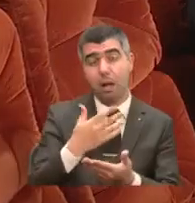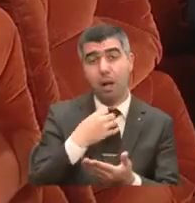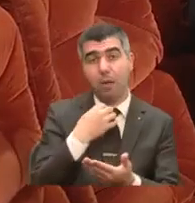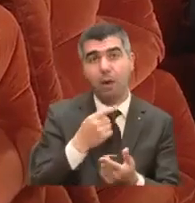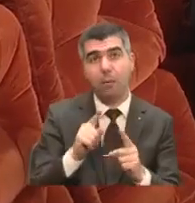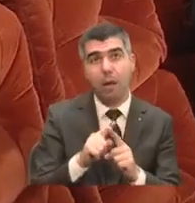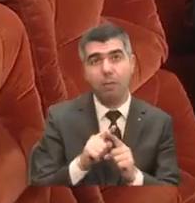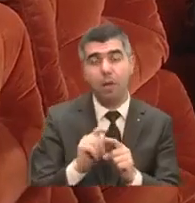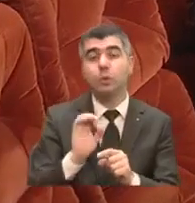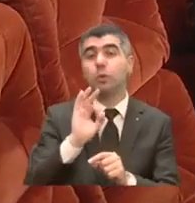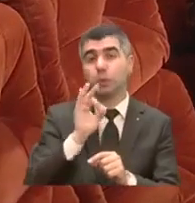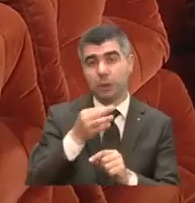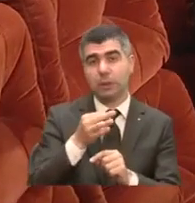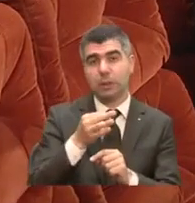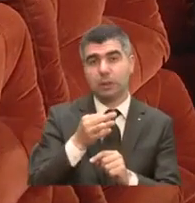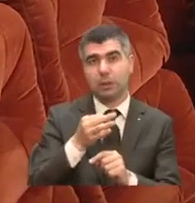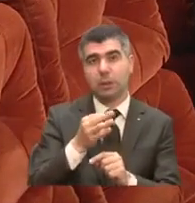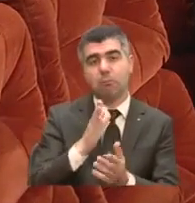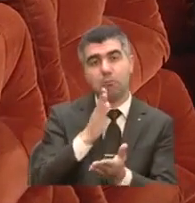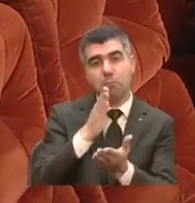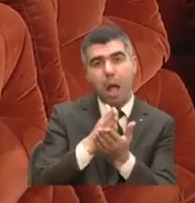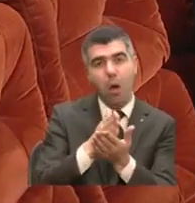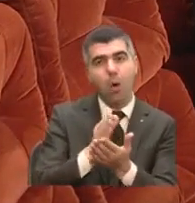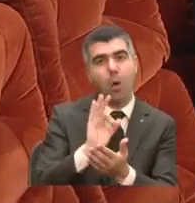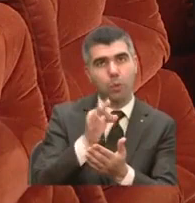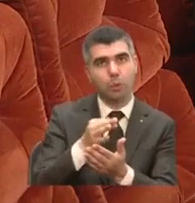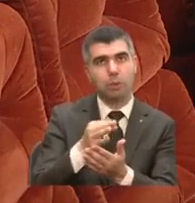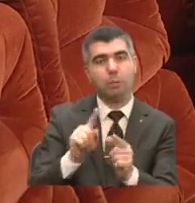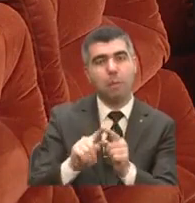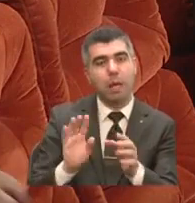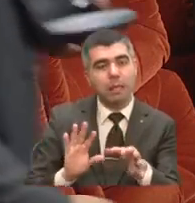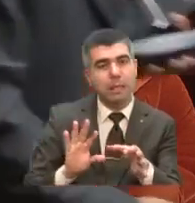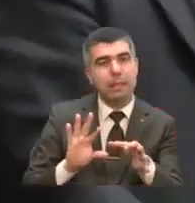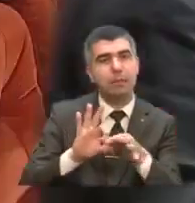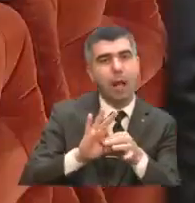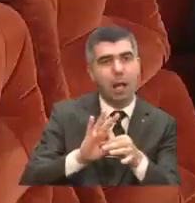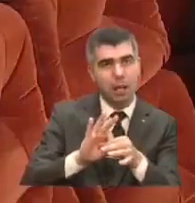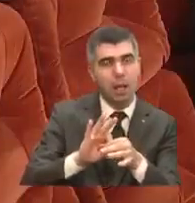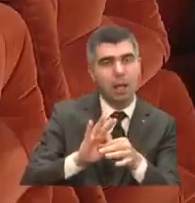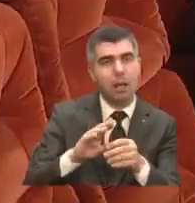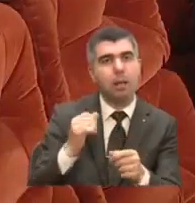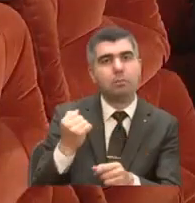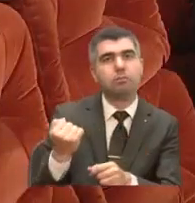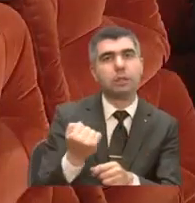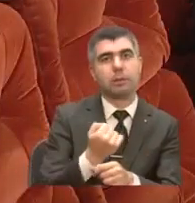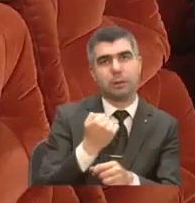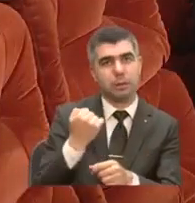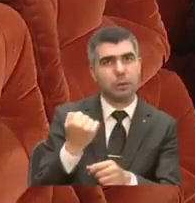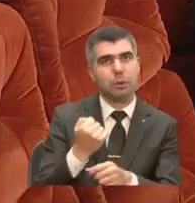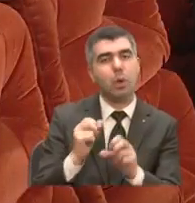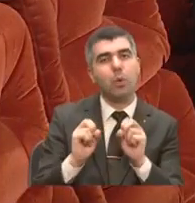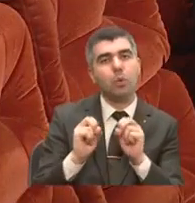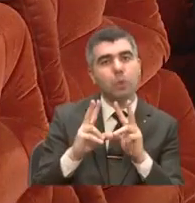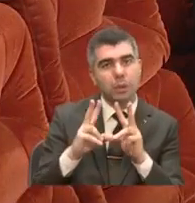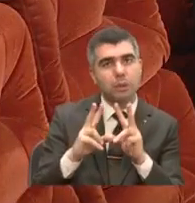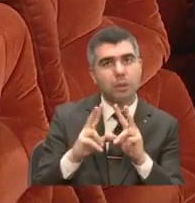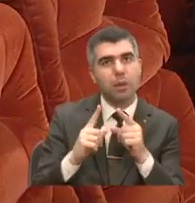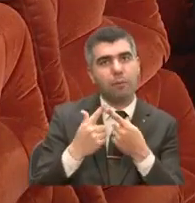عندك الحق، هذه اتفاقيه تاخرت ونحن نتحمل المسؤوليه الكامله